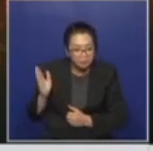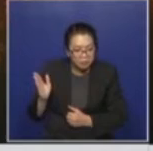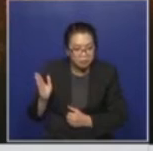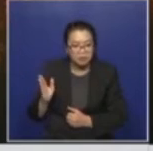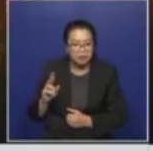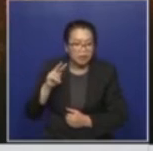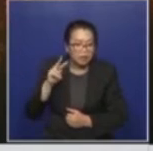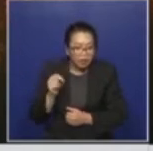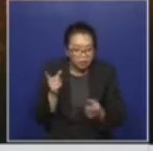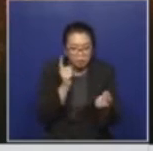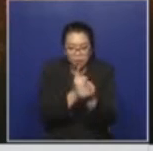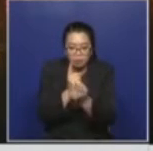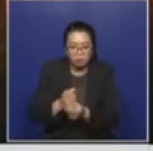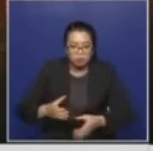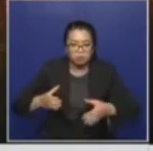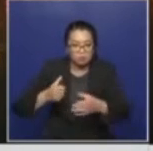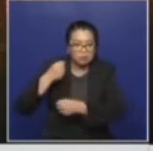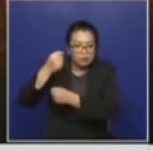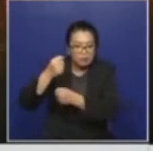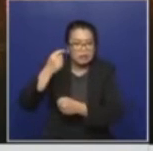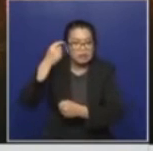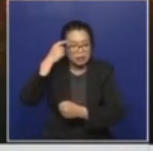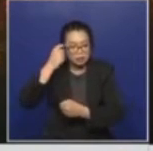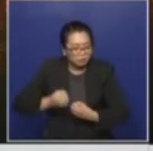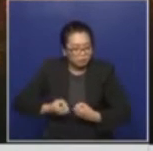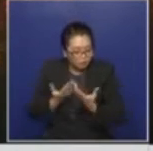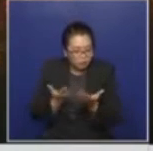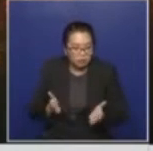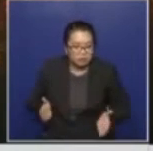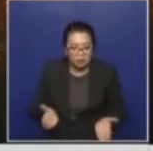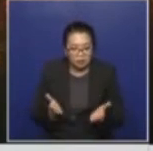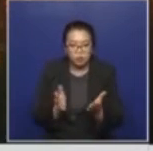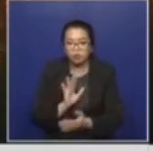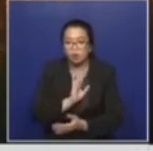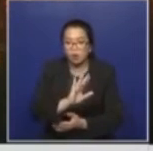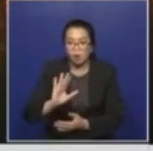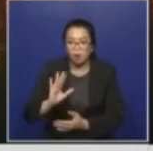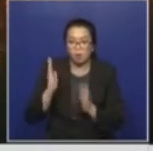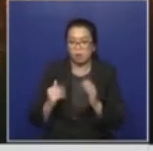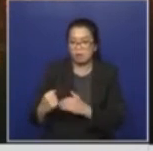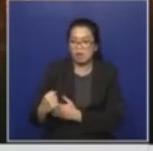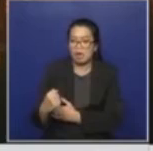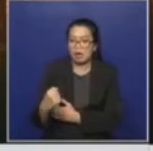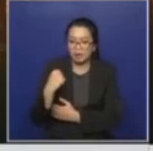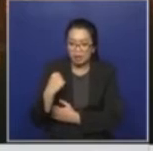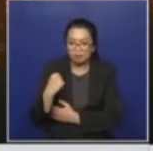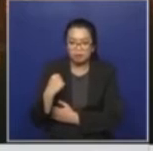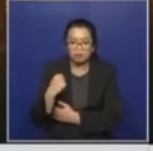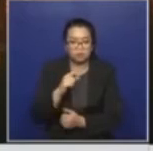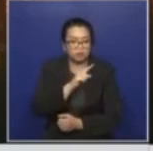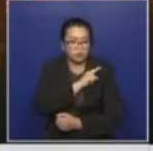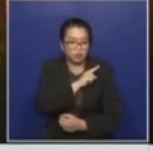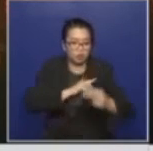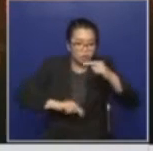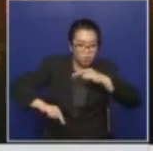นี้มันน่าจะเป็นเหตุการณ์ที่ได้รับการแสดงออกได้รับการสนับสนุนจากคนที่มีอำนาจหรือ